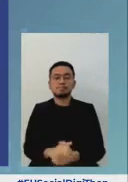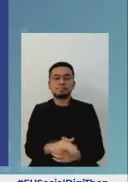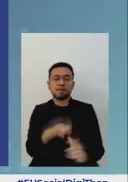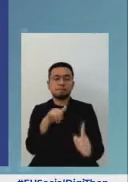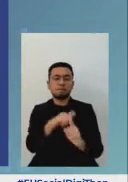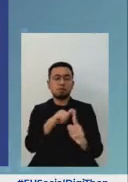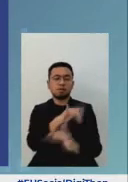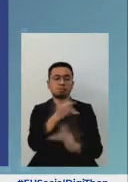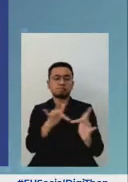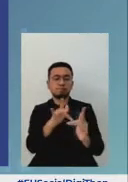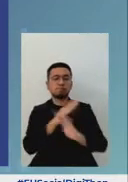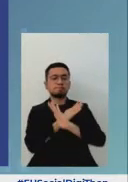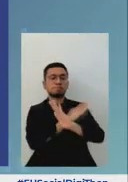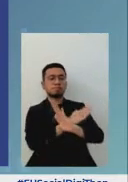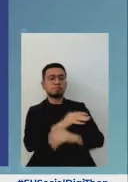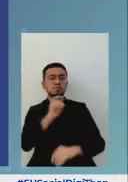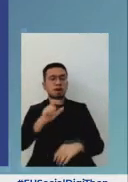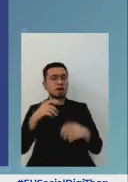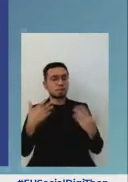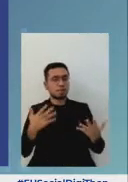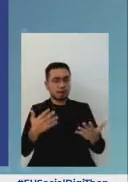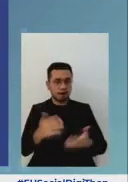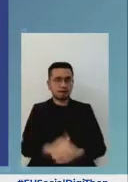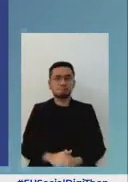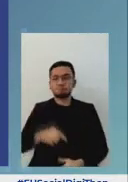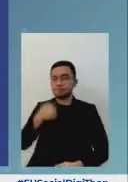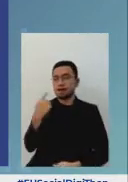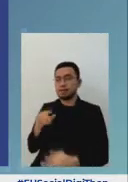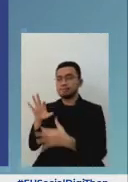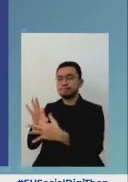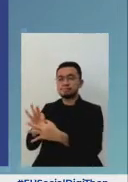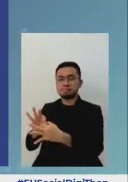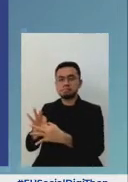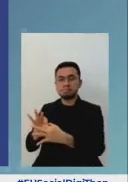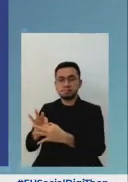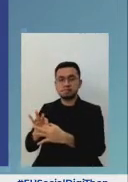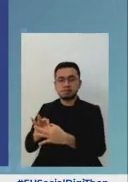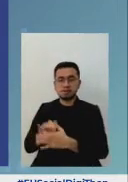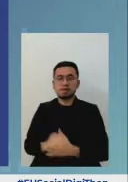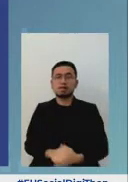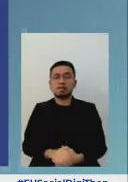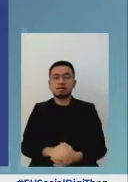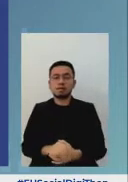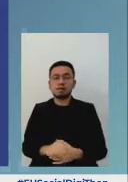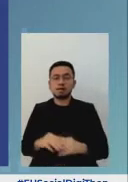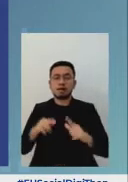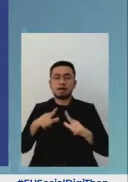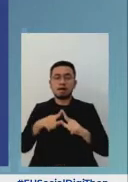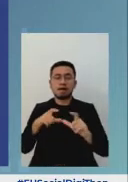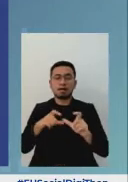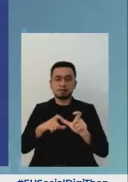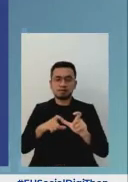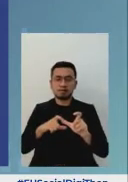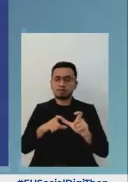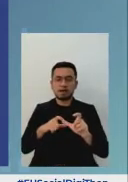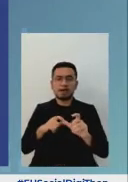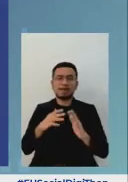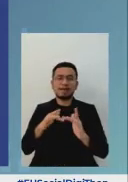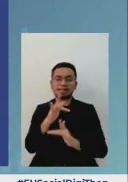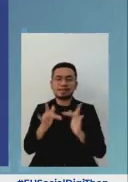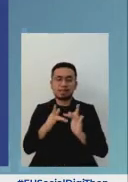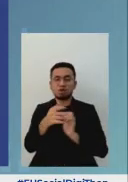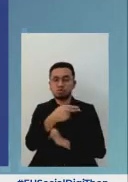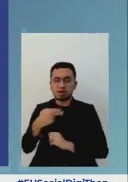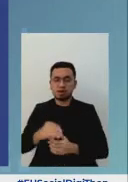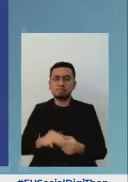terhadap anak, bekerja sama dengan Asosiasi Internet of Things Indonesia atau ASIOT, dengan Indonesian